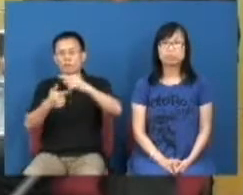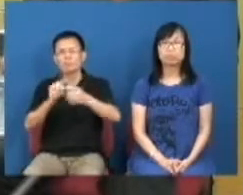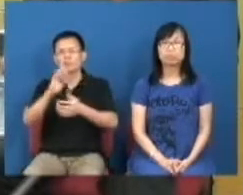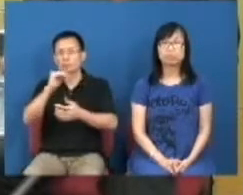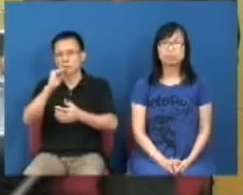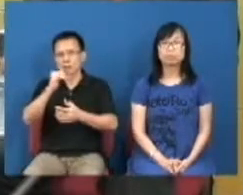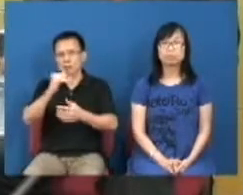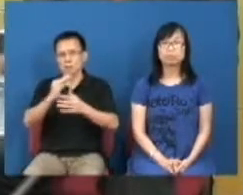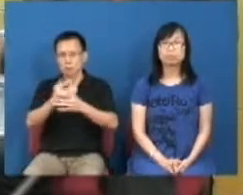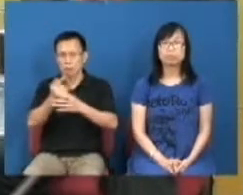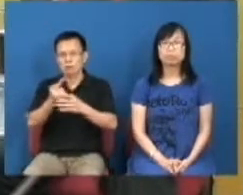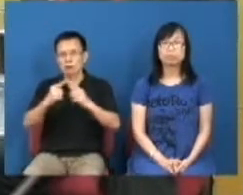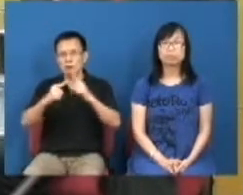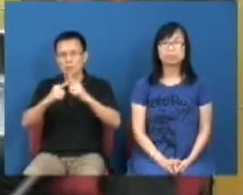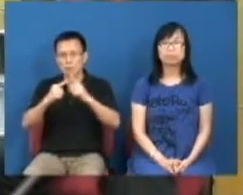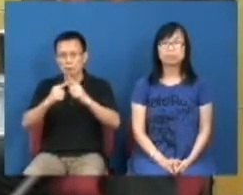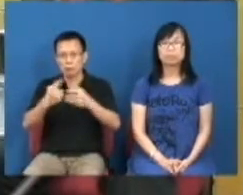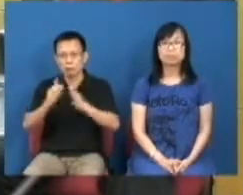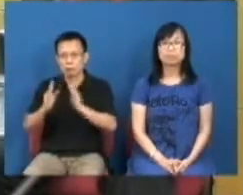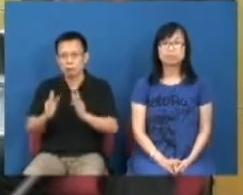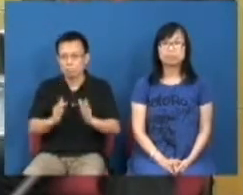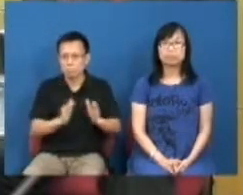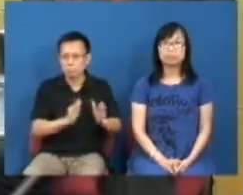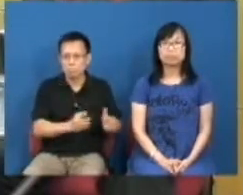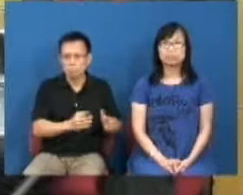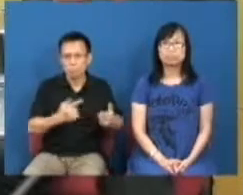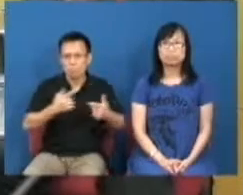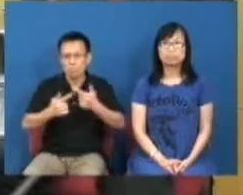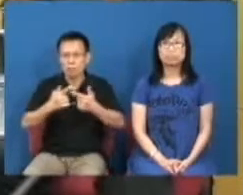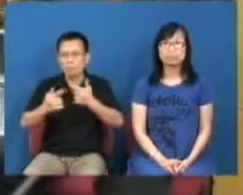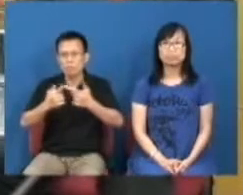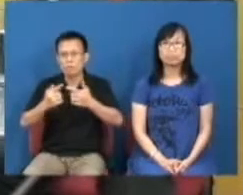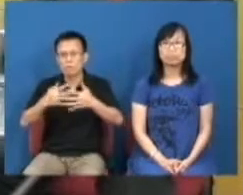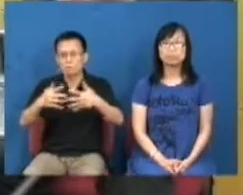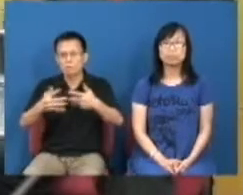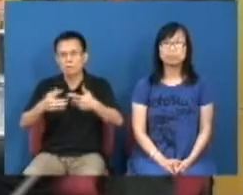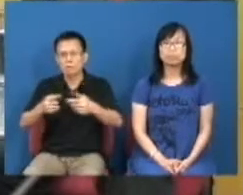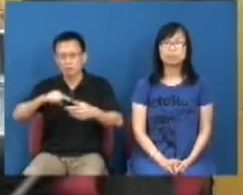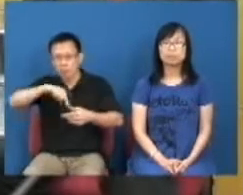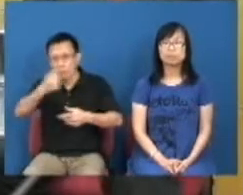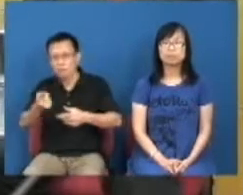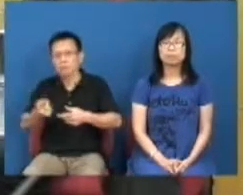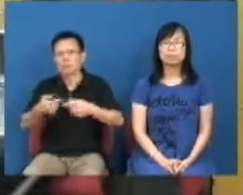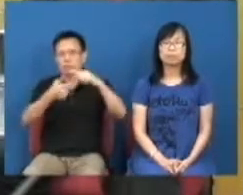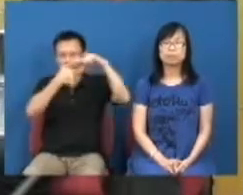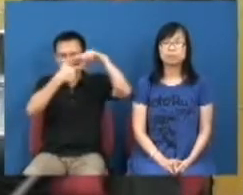以令到個人咧。對於處理一個糾紛嚇，有另外一套唔同嘅睇